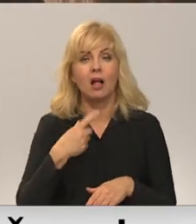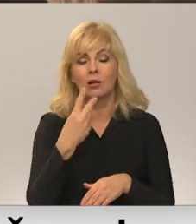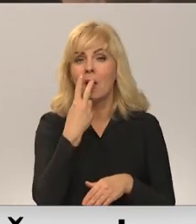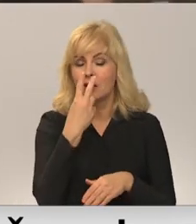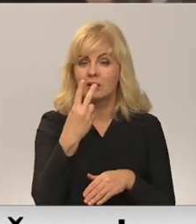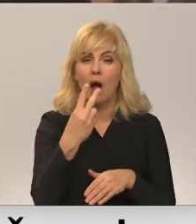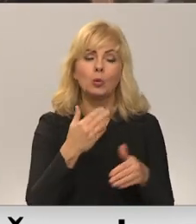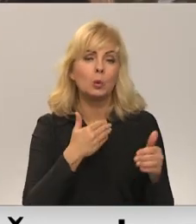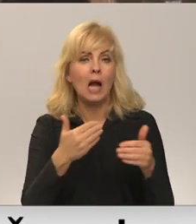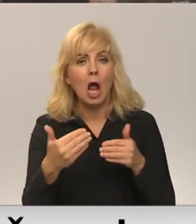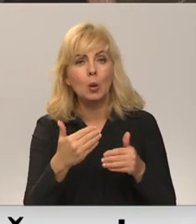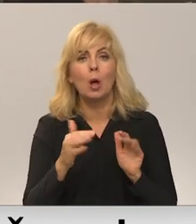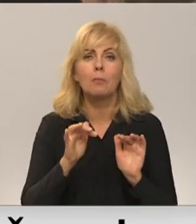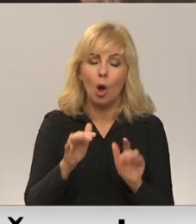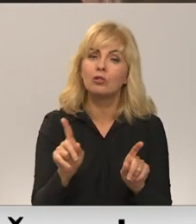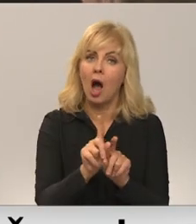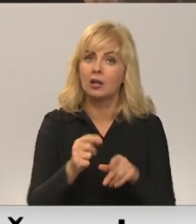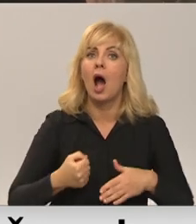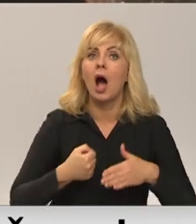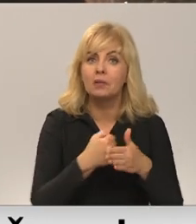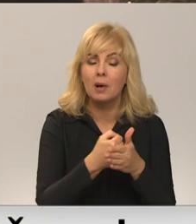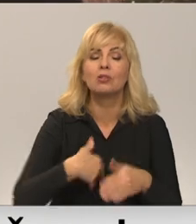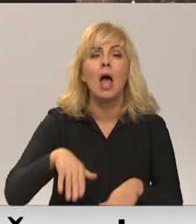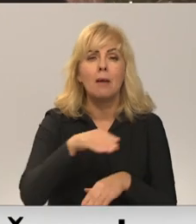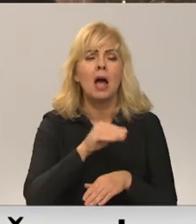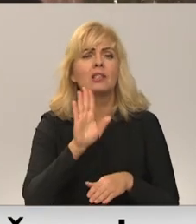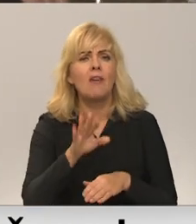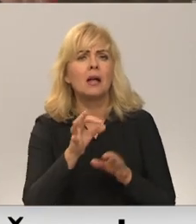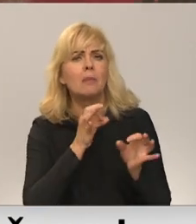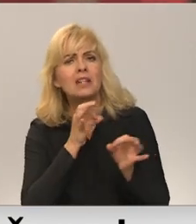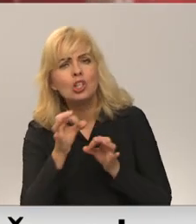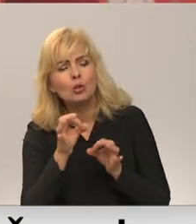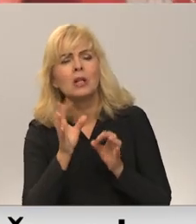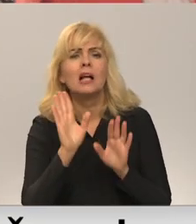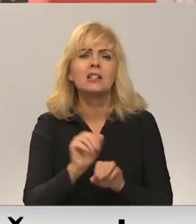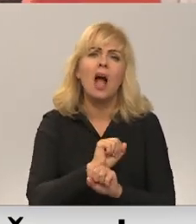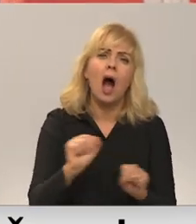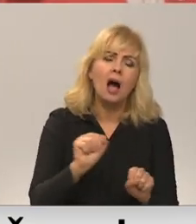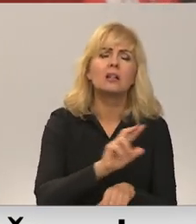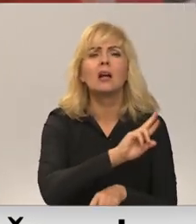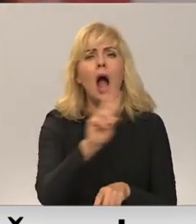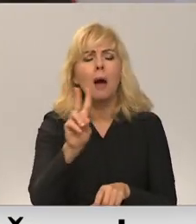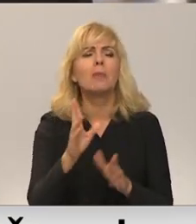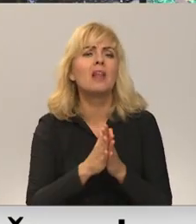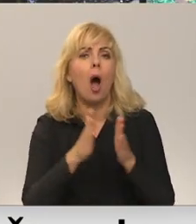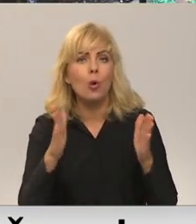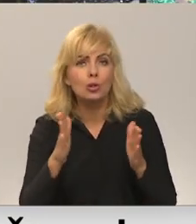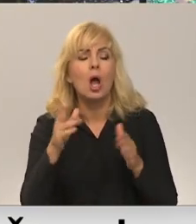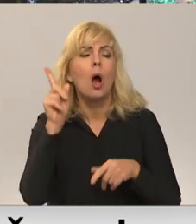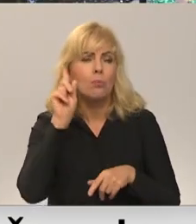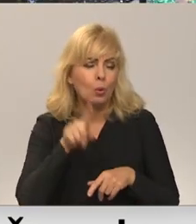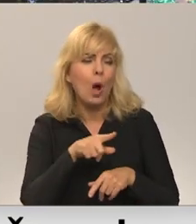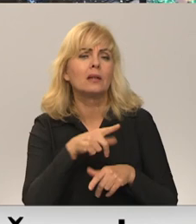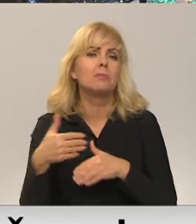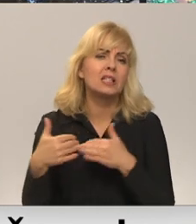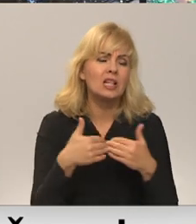šo procesu un viņi arī atbalsta. Protams, mēs varam diskutēt, cik ātri, kam, cik daudz, ja mēs, protams, cīnāmies